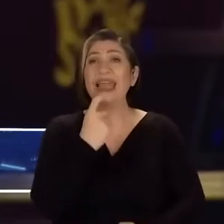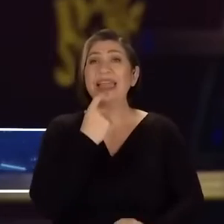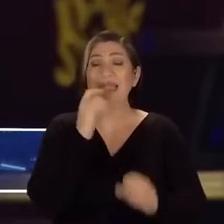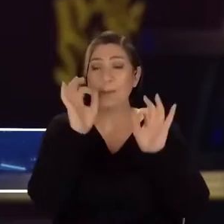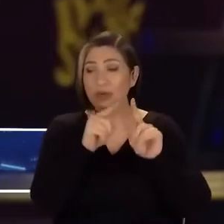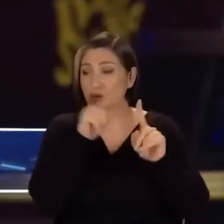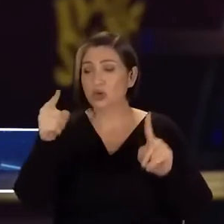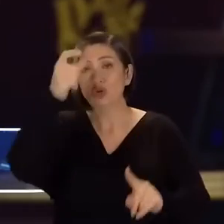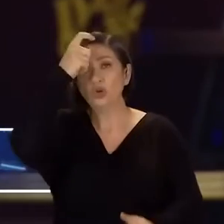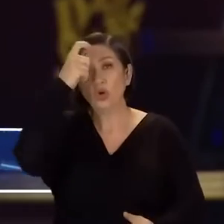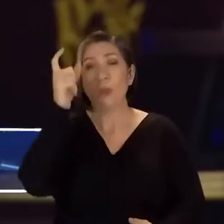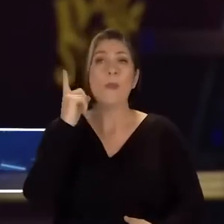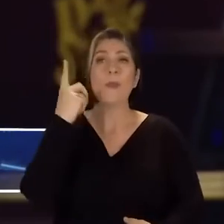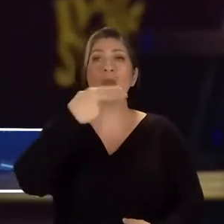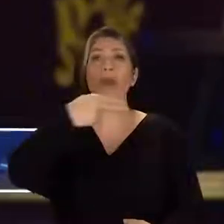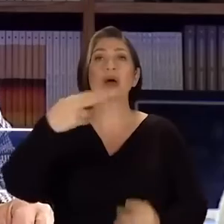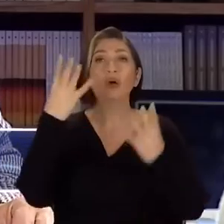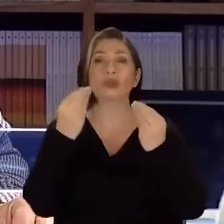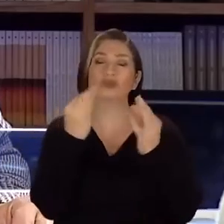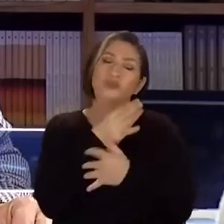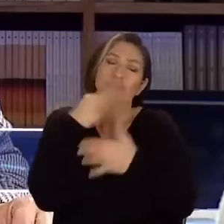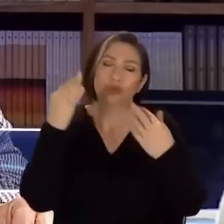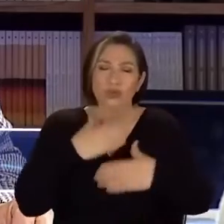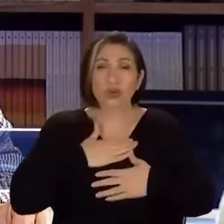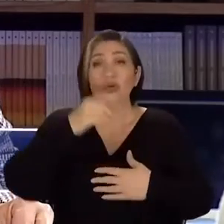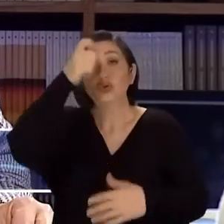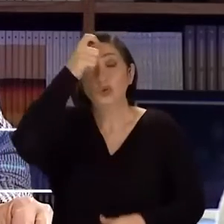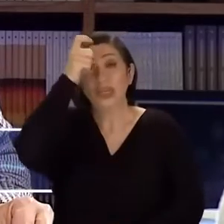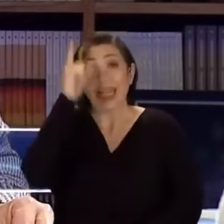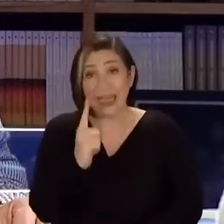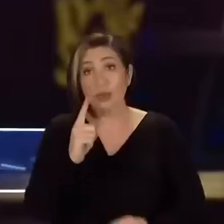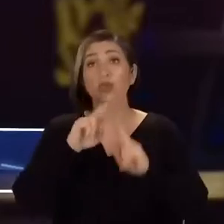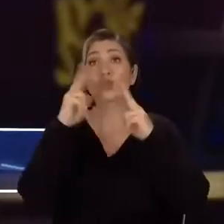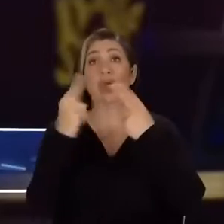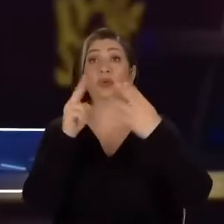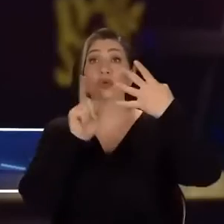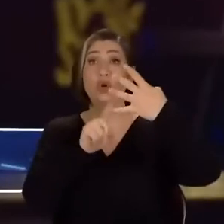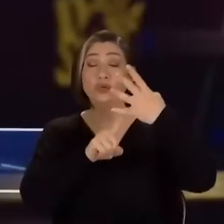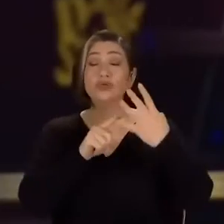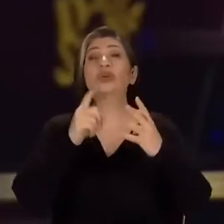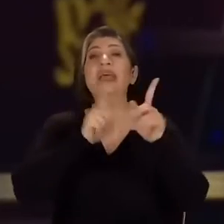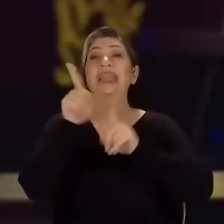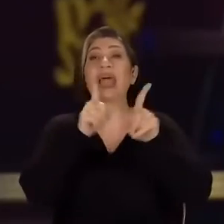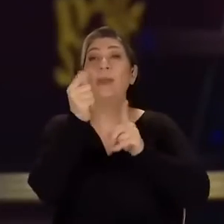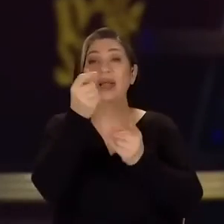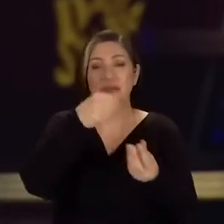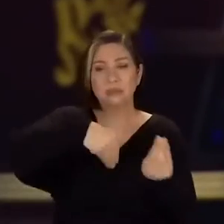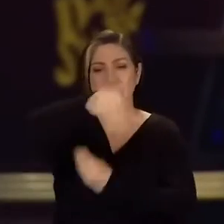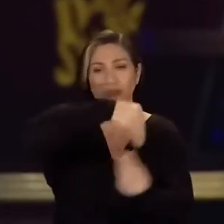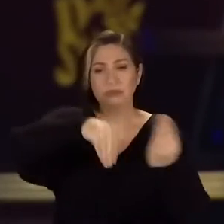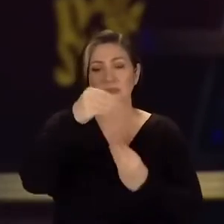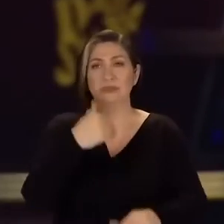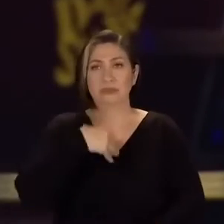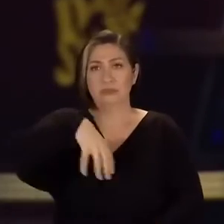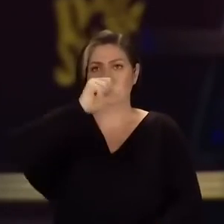var olan bir Türk markası olmak da bizim için ayrıca bir mutluluk tabii ki. Türkiye'nin ilk dünyada dördüncü kripto para alım satım platformuyuz. Çok güzel, müthiş.